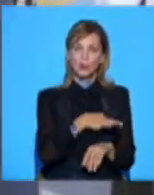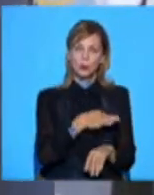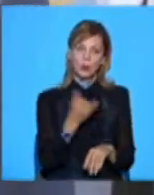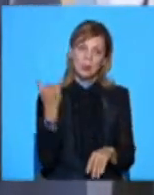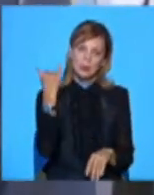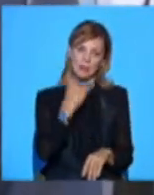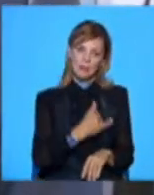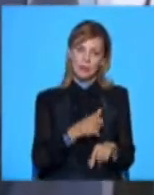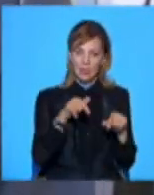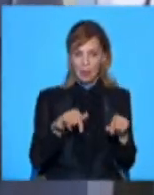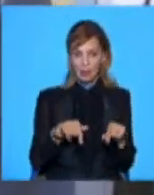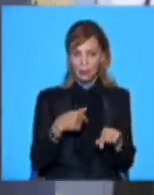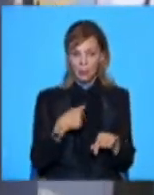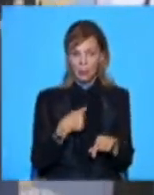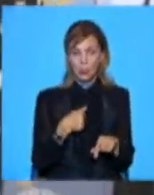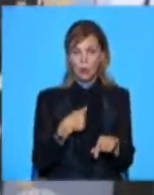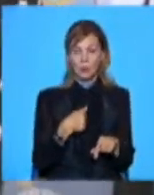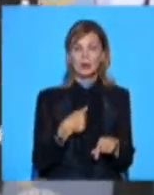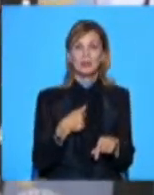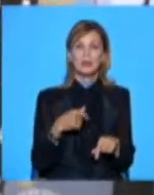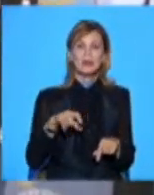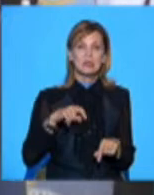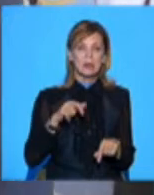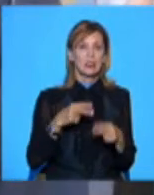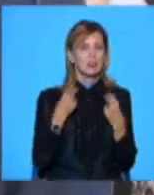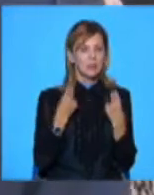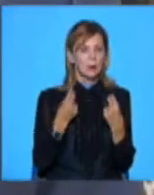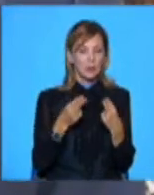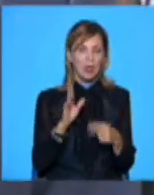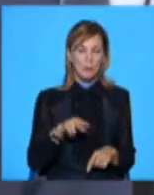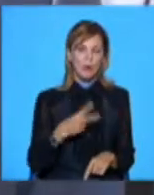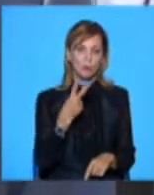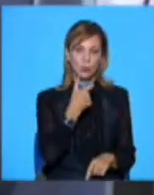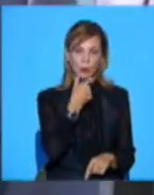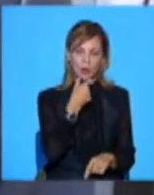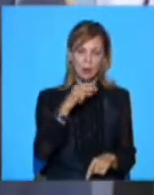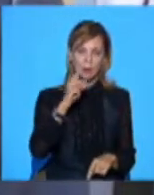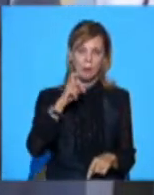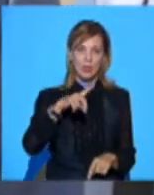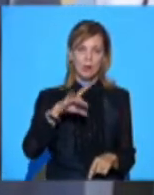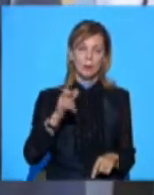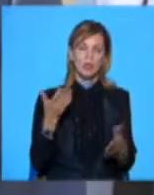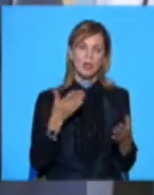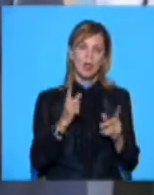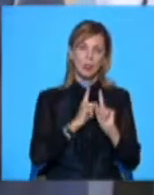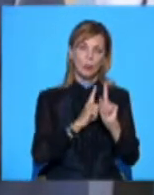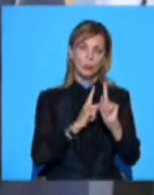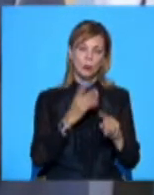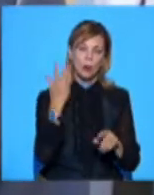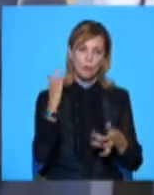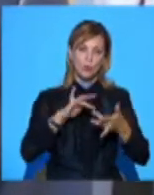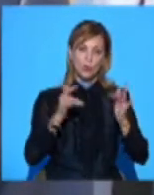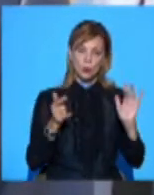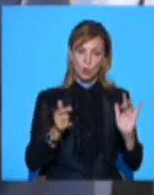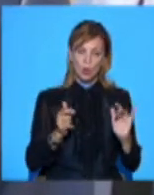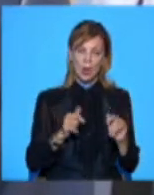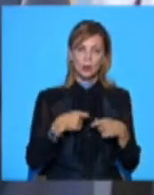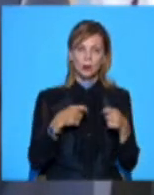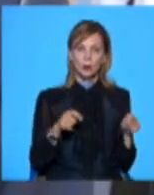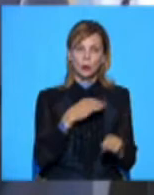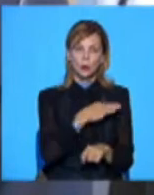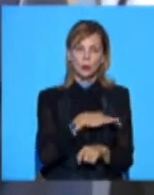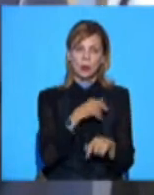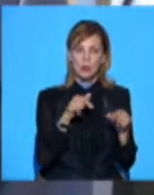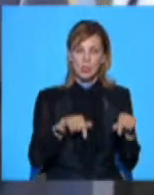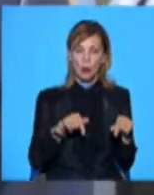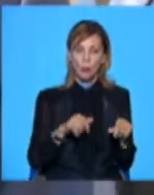Craiova. Eu îi asigur că merită. Am avut 2 ani de pandemie în care cursurile s-au desfășurat online. Toți studenții